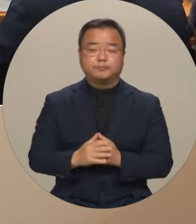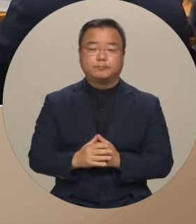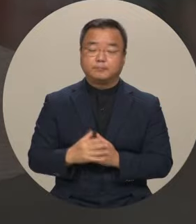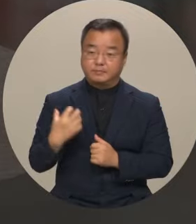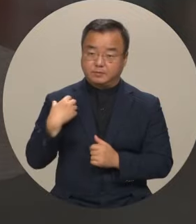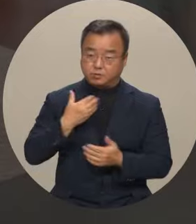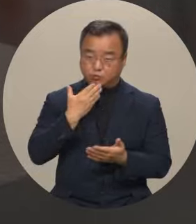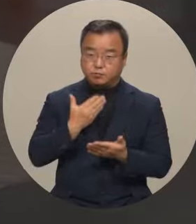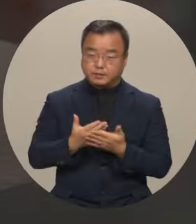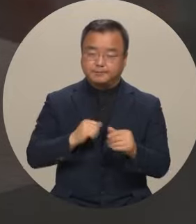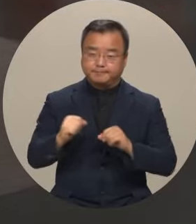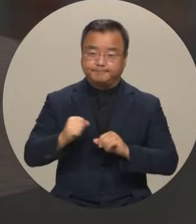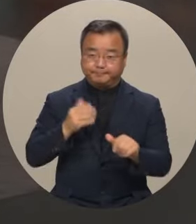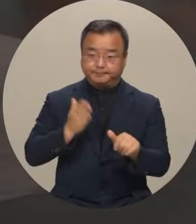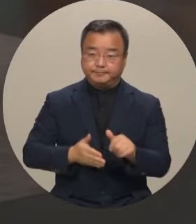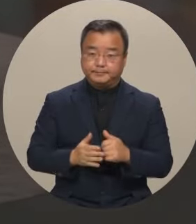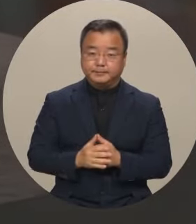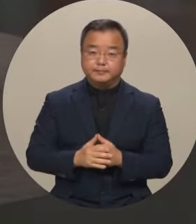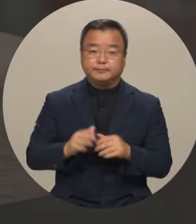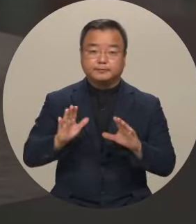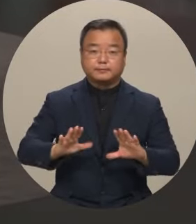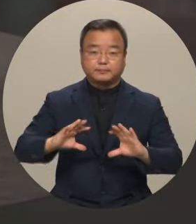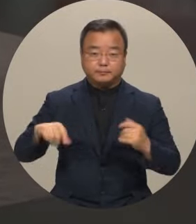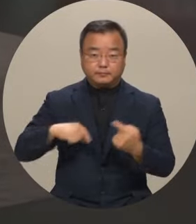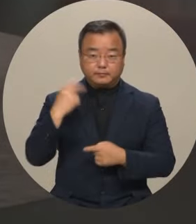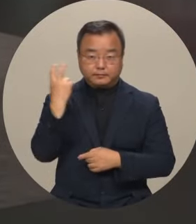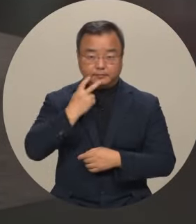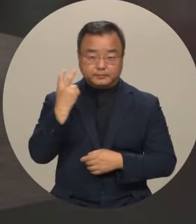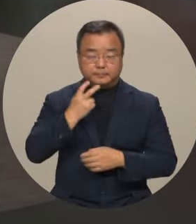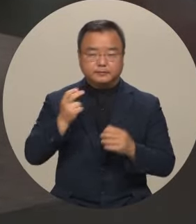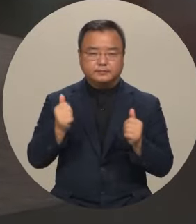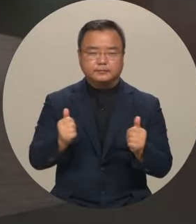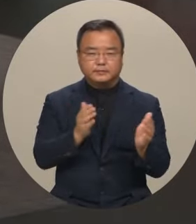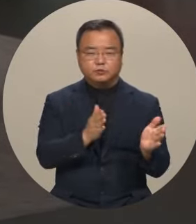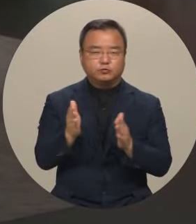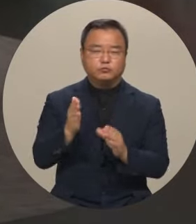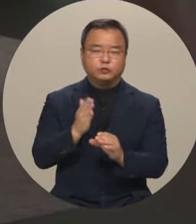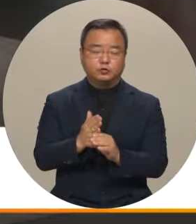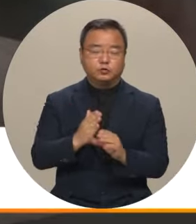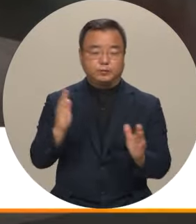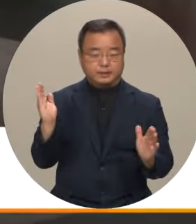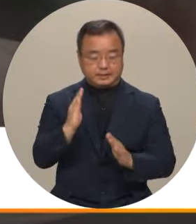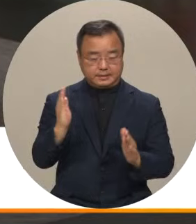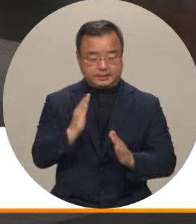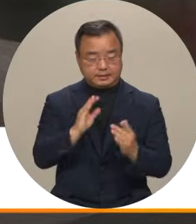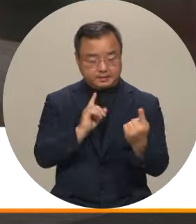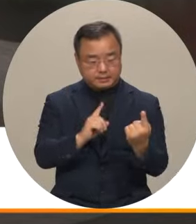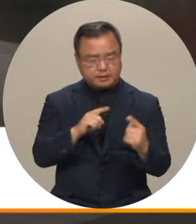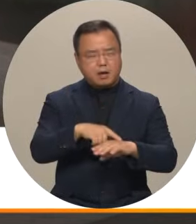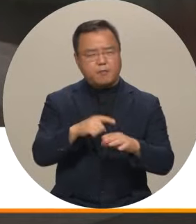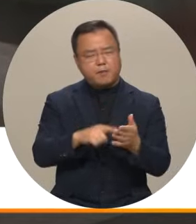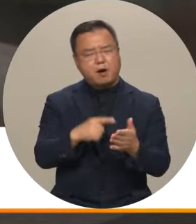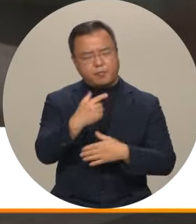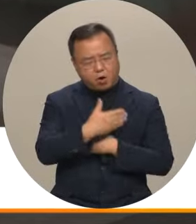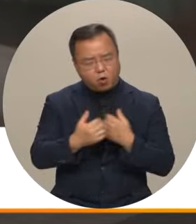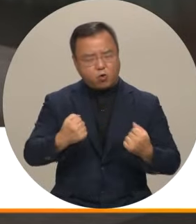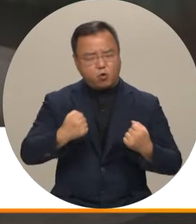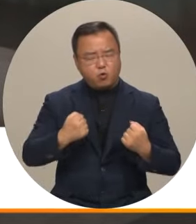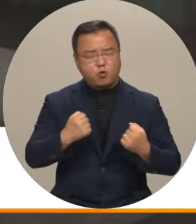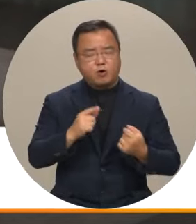주시길 바라겠고요 이번 국정 감사 준비하시면서 특히이 학생들의 마음 건강에 대한 문제를 지적해 주신 바